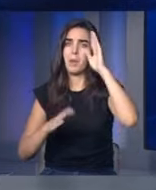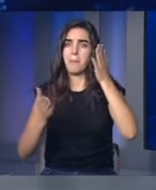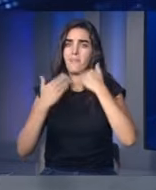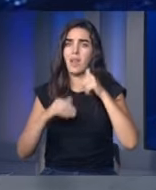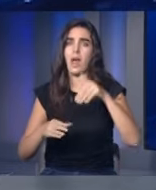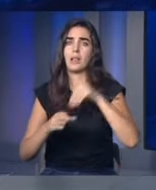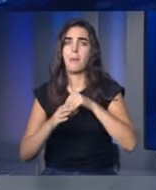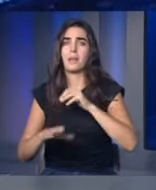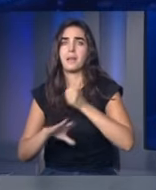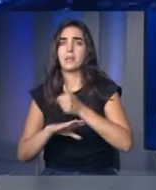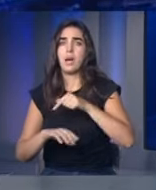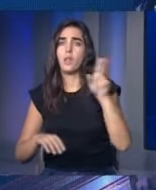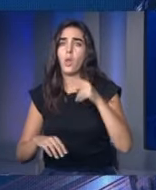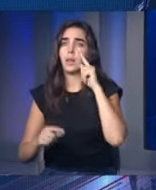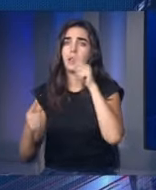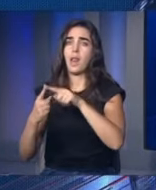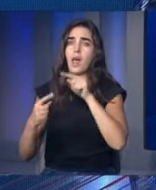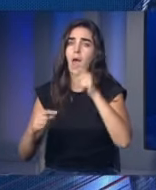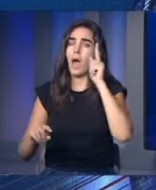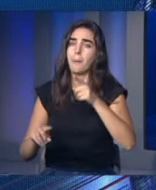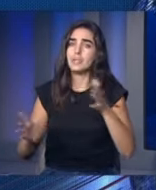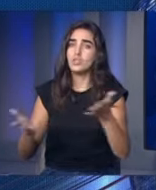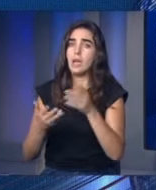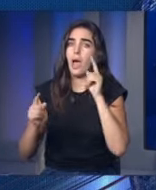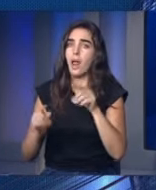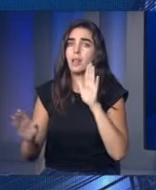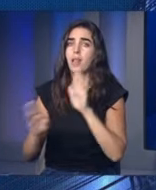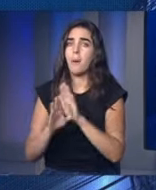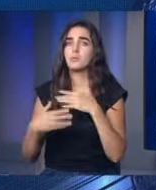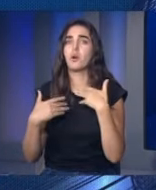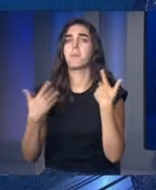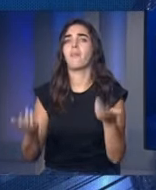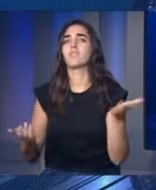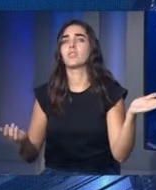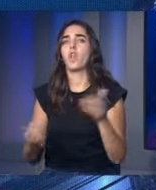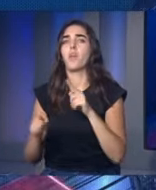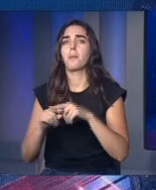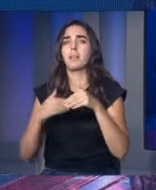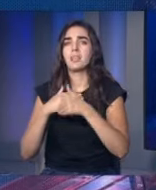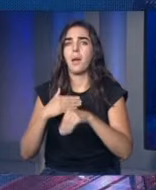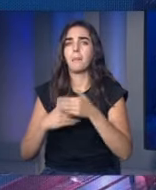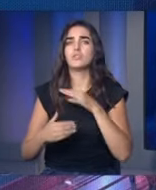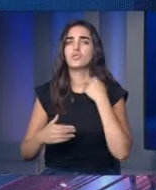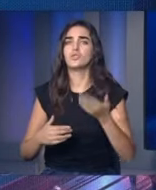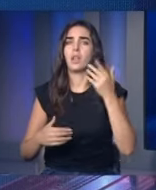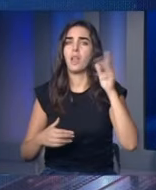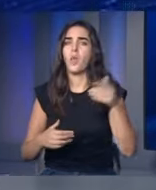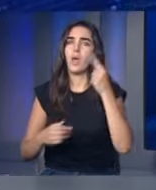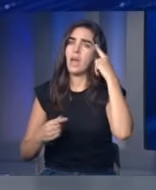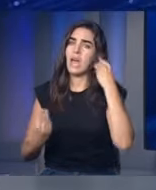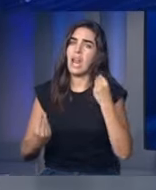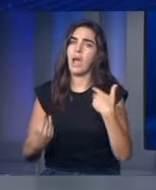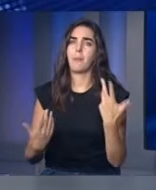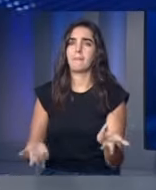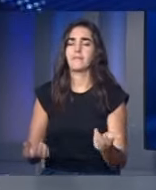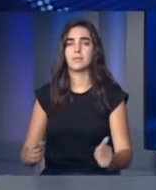الجمهورية يحطم انتخاب رئيس، ورأى إن دل هذا الأمر على شيء فهو يدل على عدم مبالاة البعض بدماء الشهداء والقيم